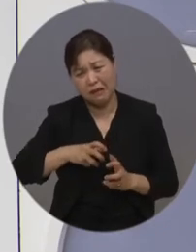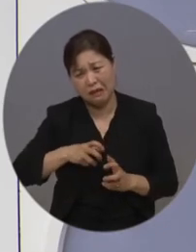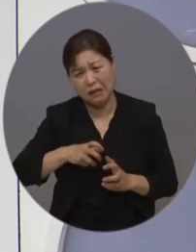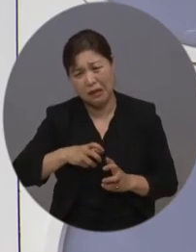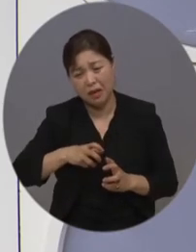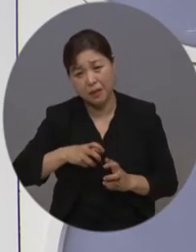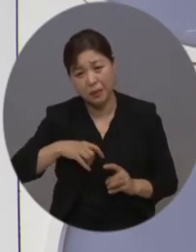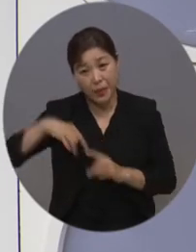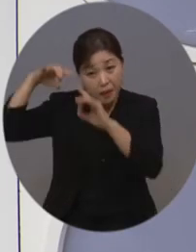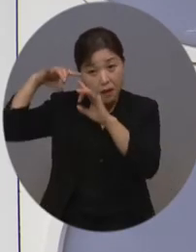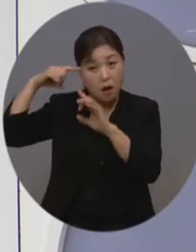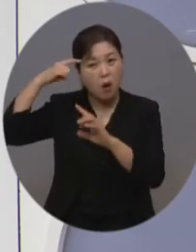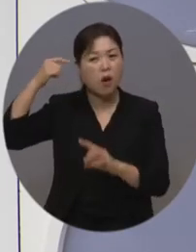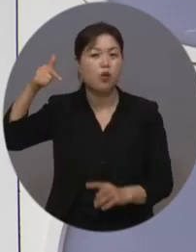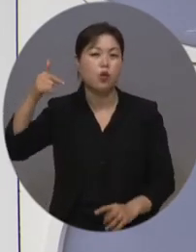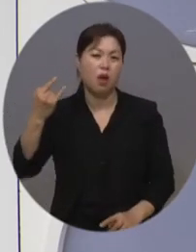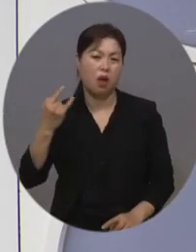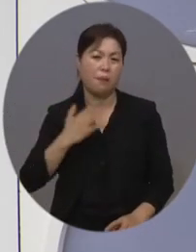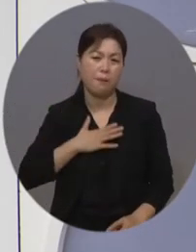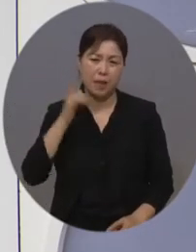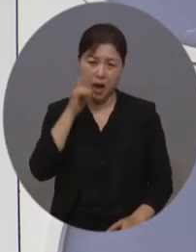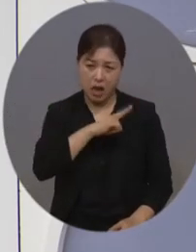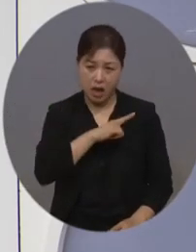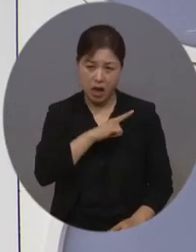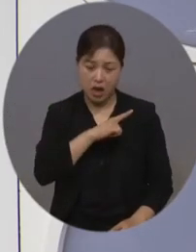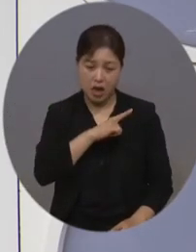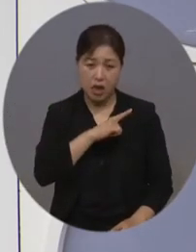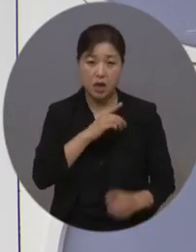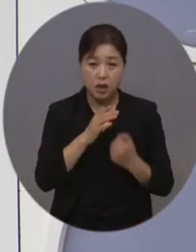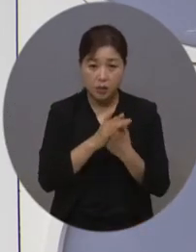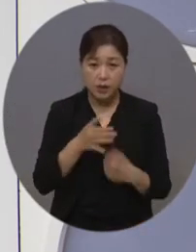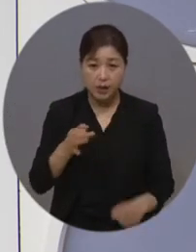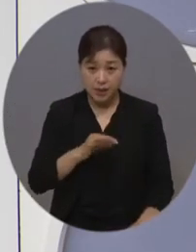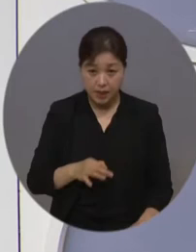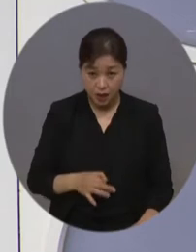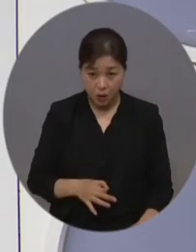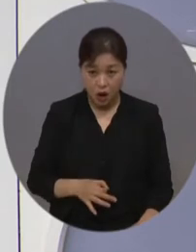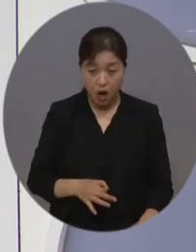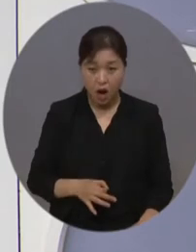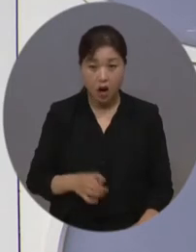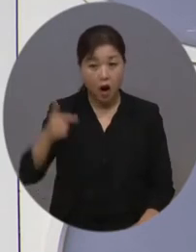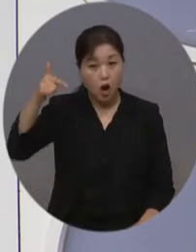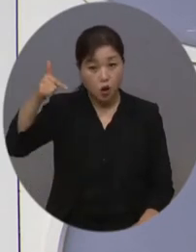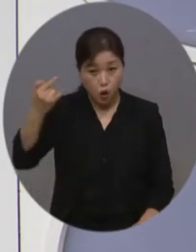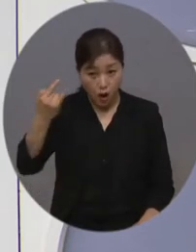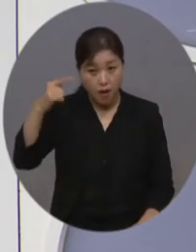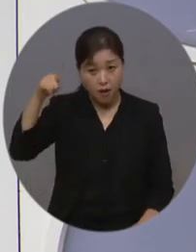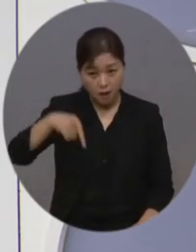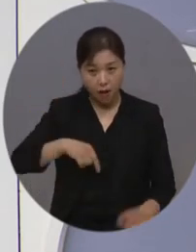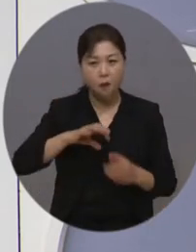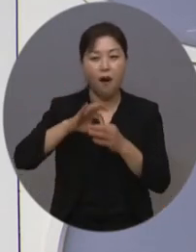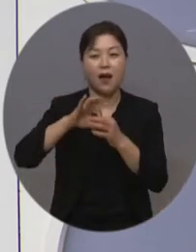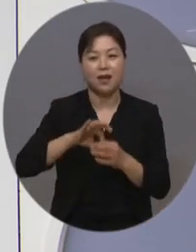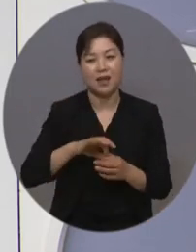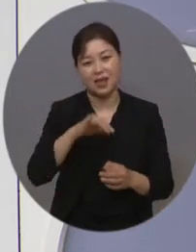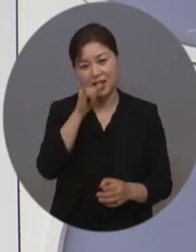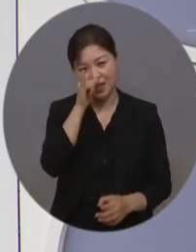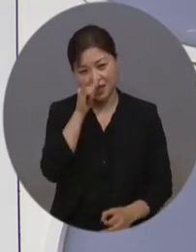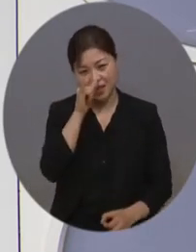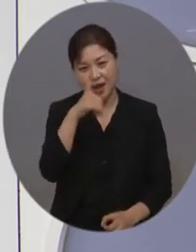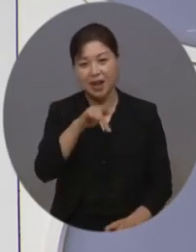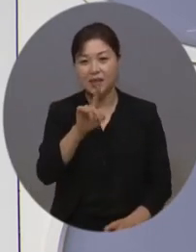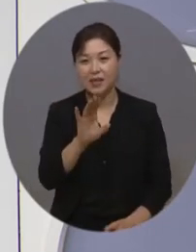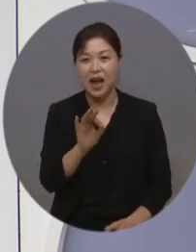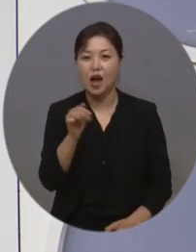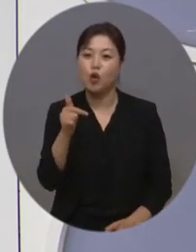뇌와 장은 밀접한 연관이 있습니다. 그걸 우리가 장뇌 상관이다 그렇게 이야기를 합니다. 네.